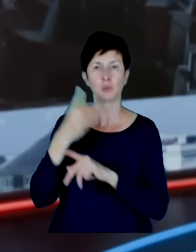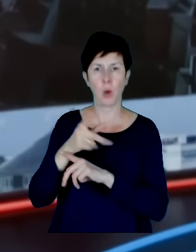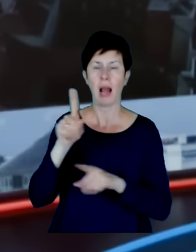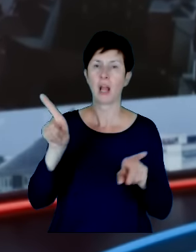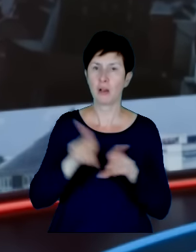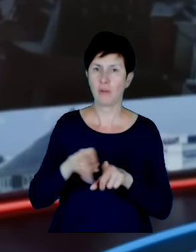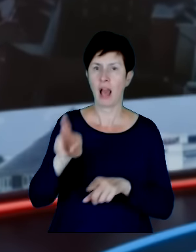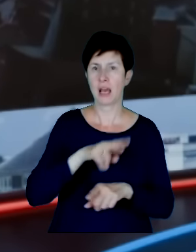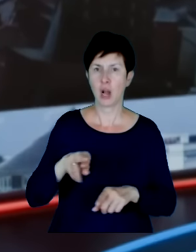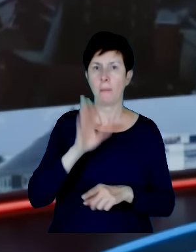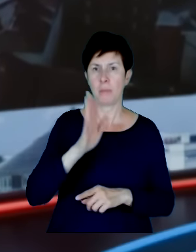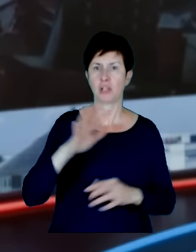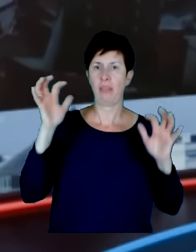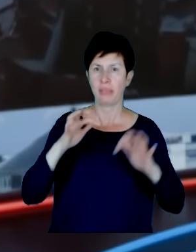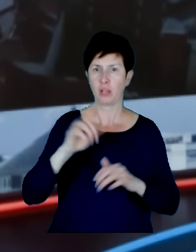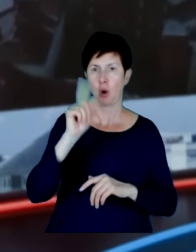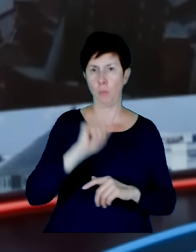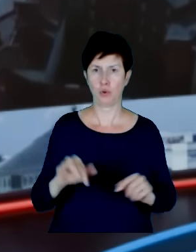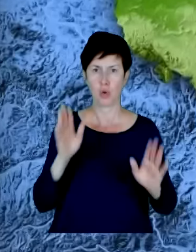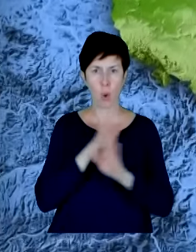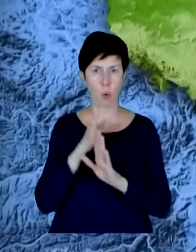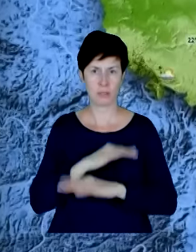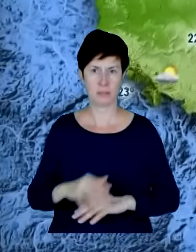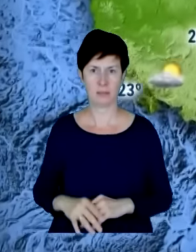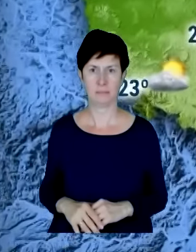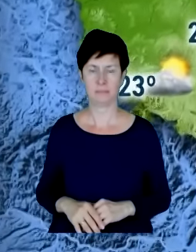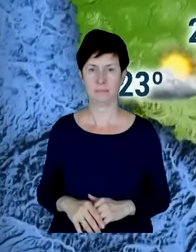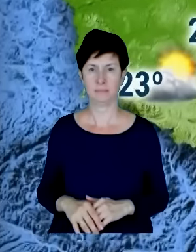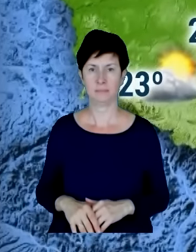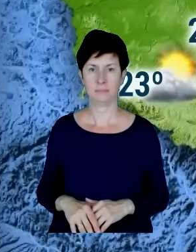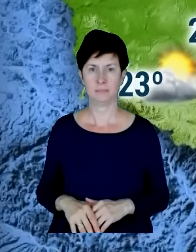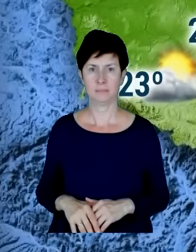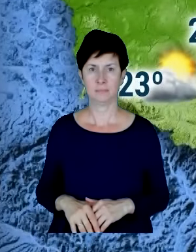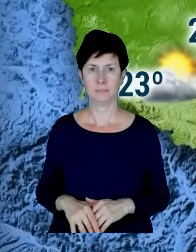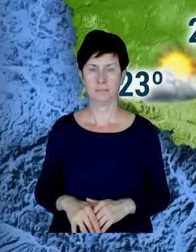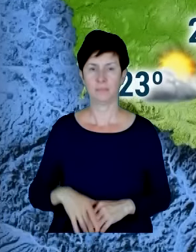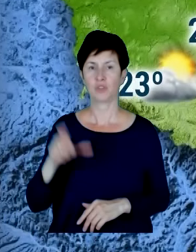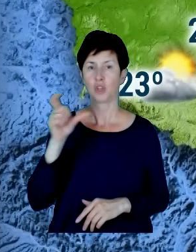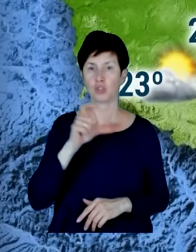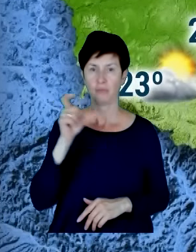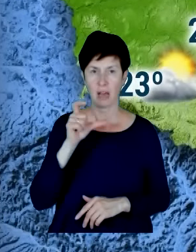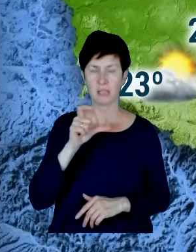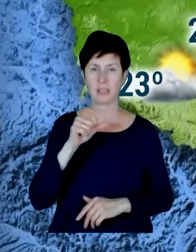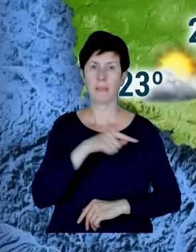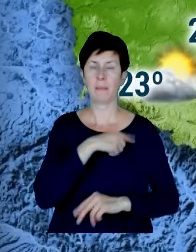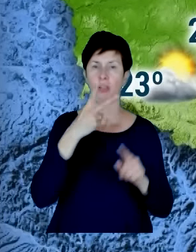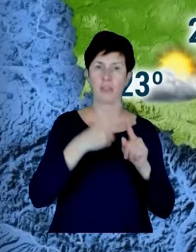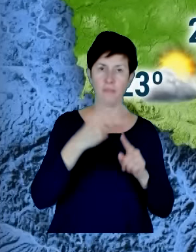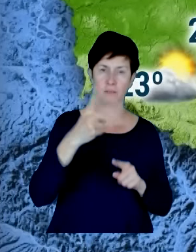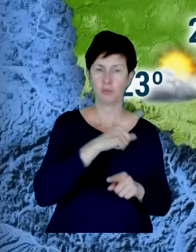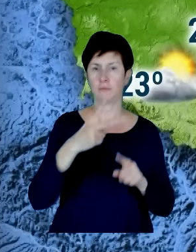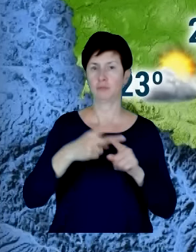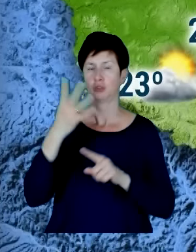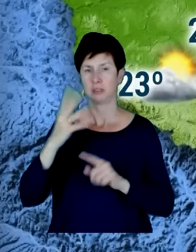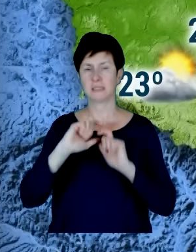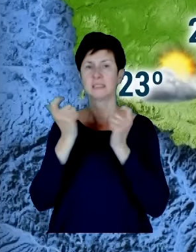takie z deszczem burzami i ochłodzeniem w czwartek na termometrach od 22 do 24 stopni w całym